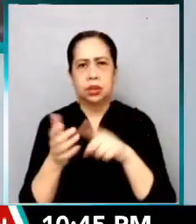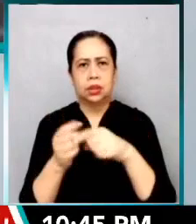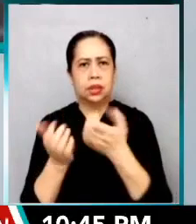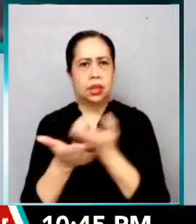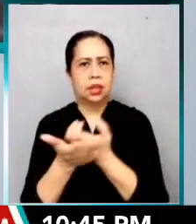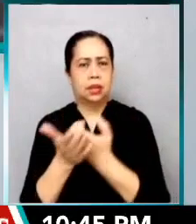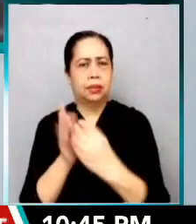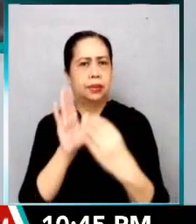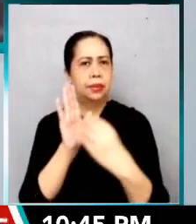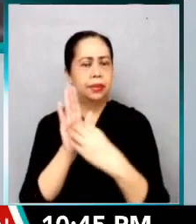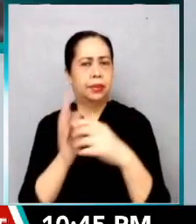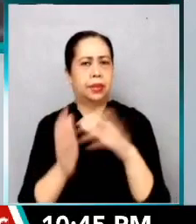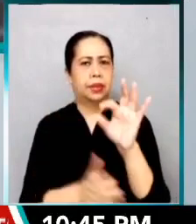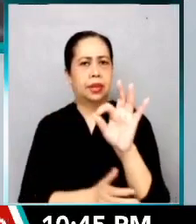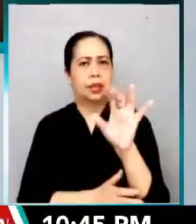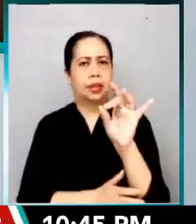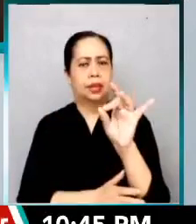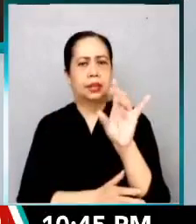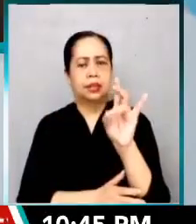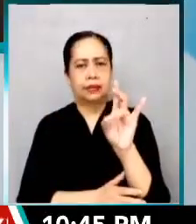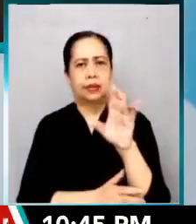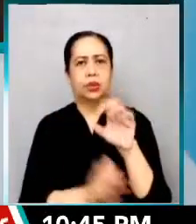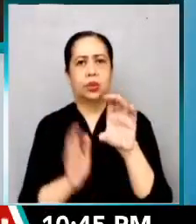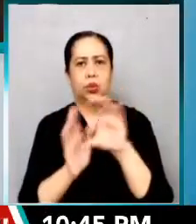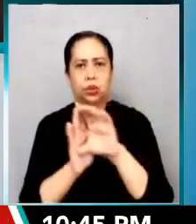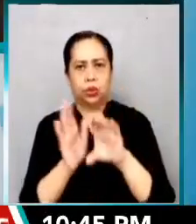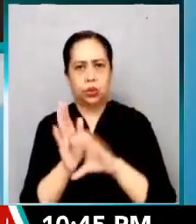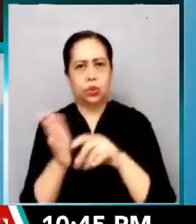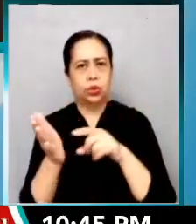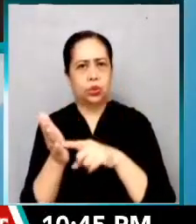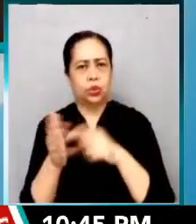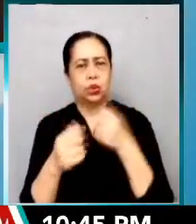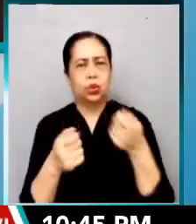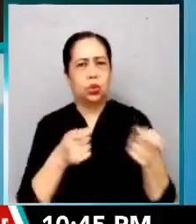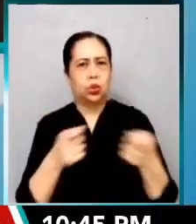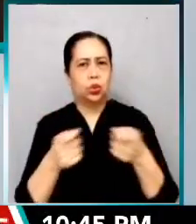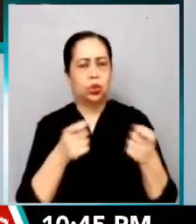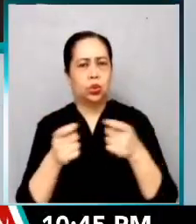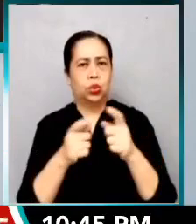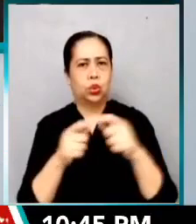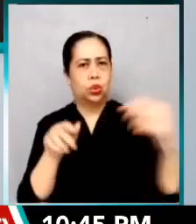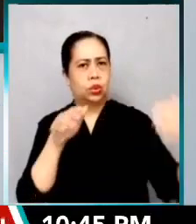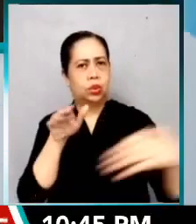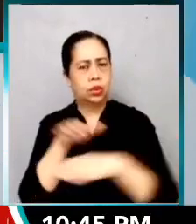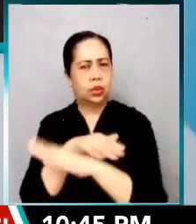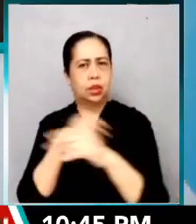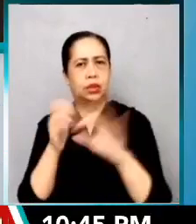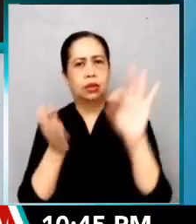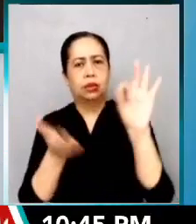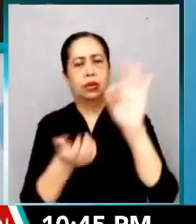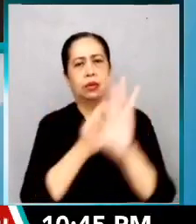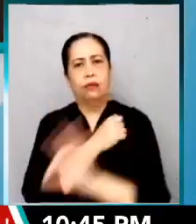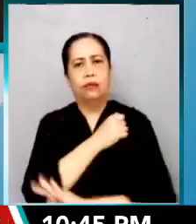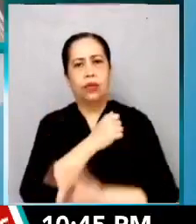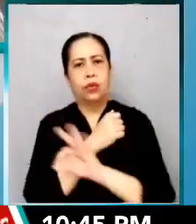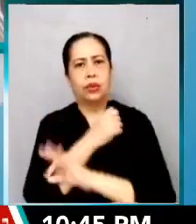ng 1987 Constitution na pumipigil umano sa pagpasok ng foreign direct investment sa